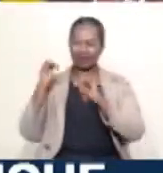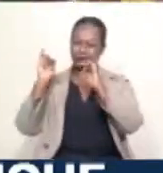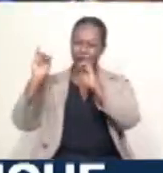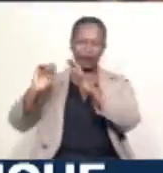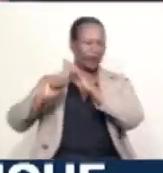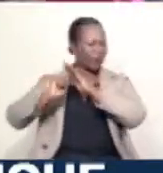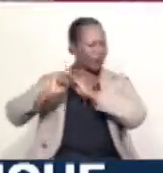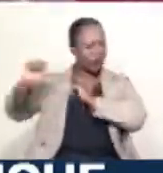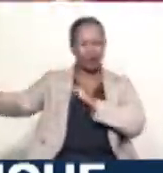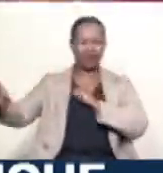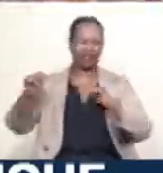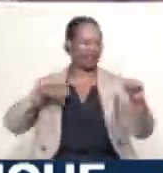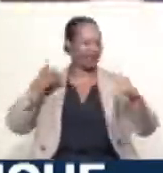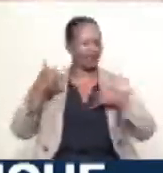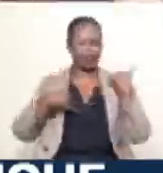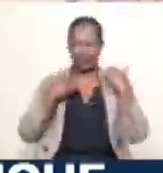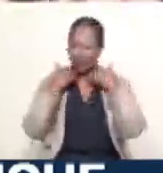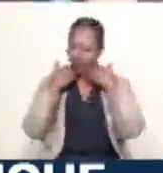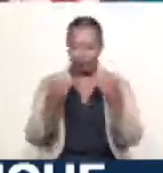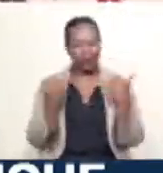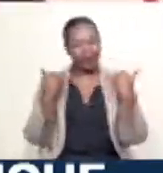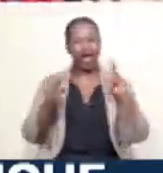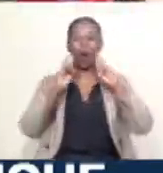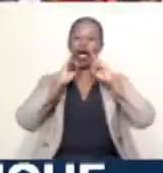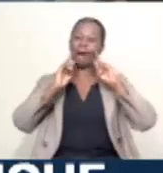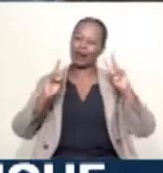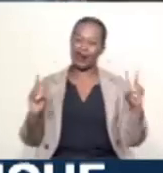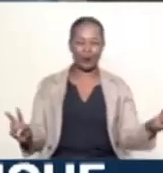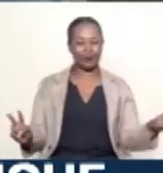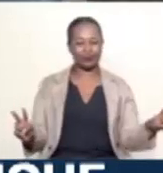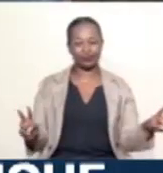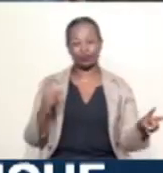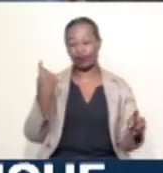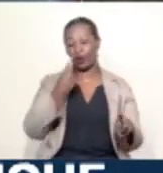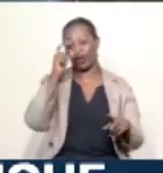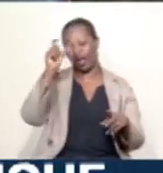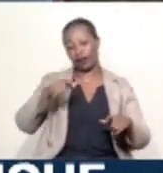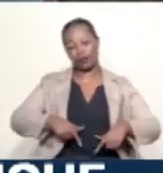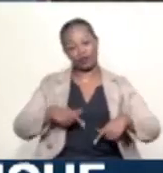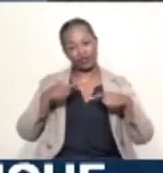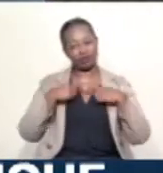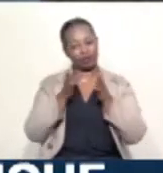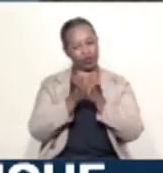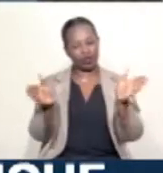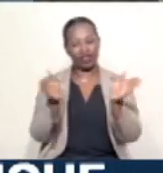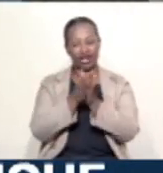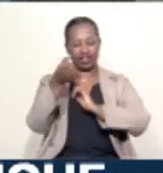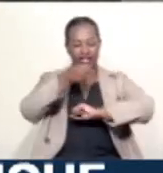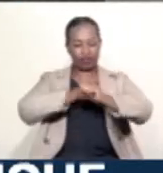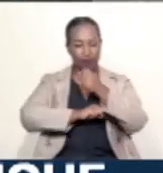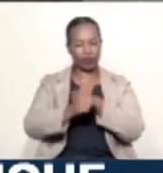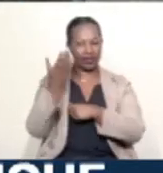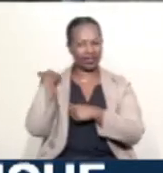nta kwidagadura none ubu gamahoro arahinda uretse abantu n'imibereho yabo muri rusange n'ibikorwa remezo